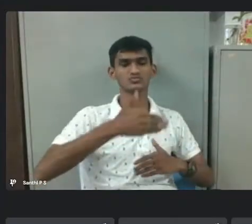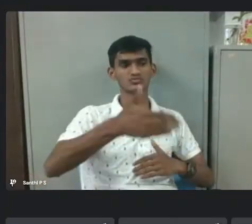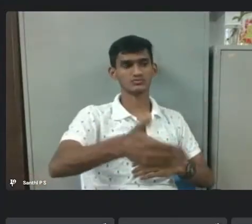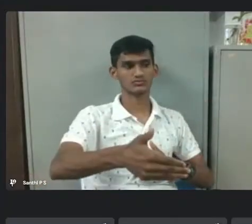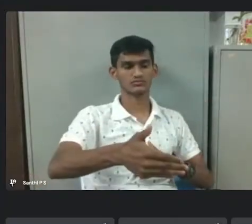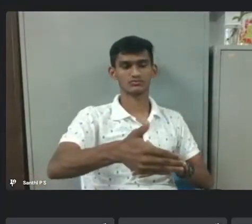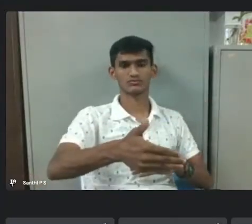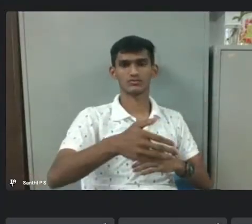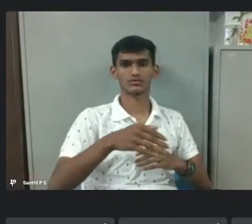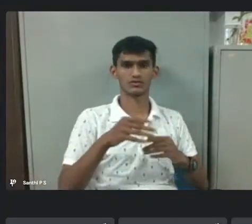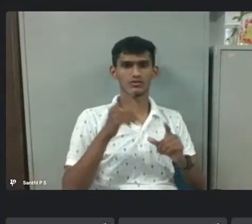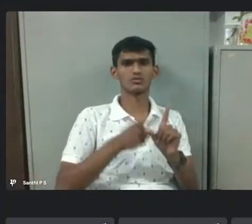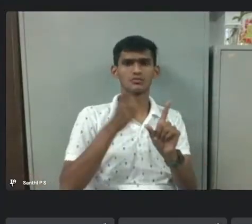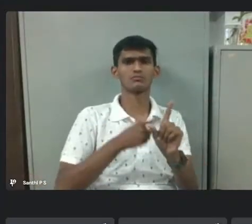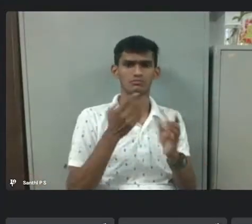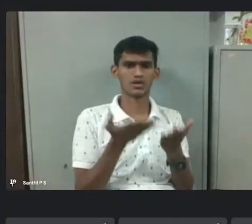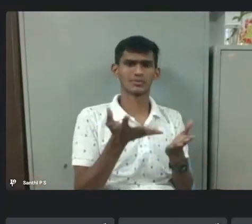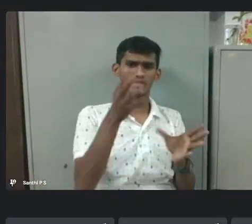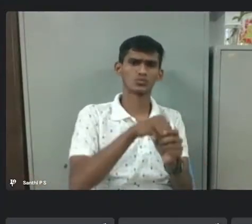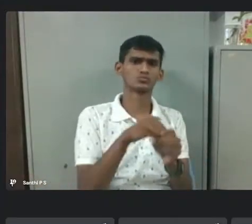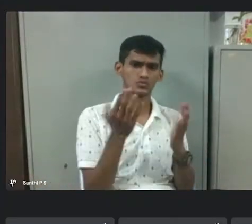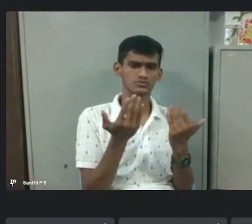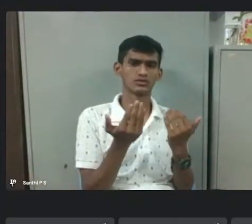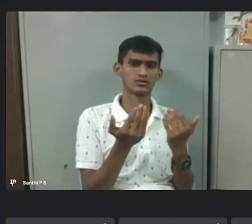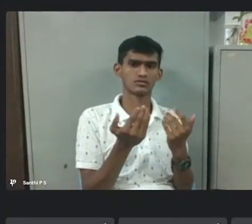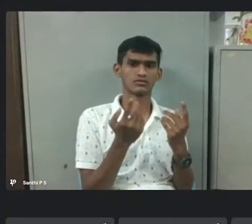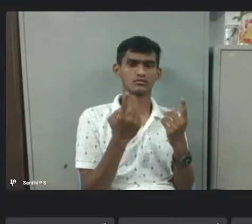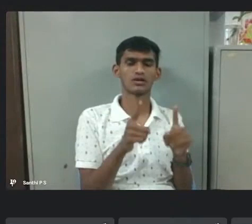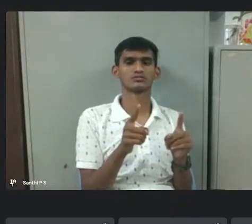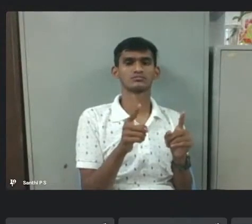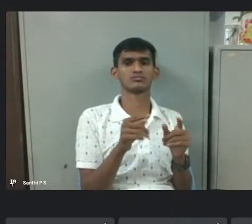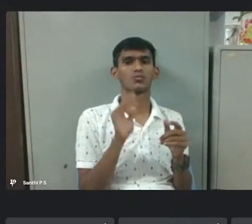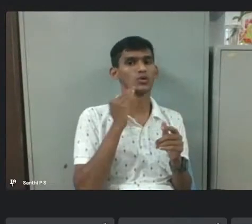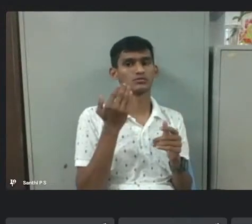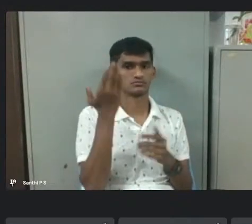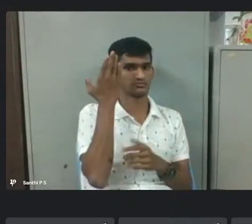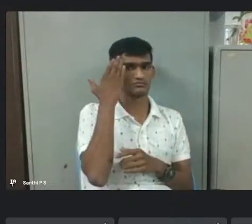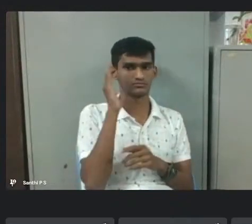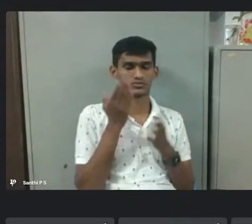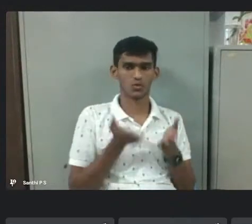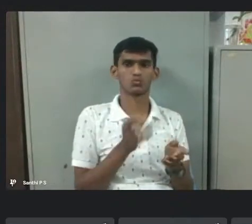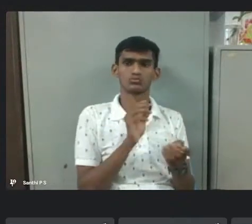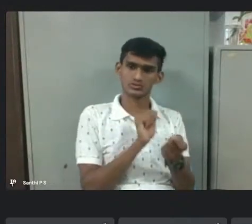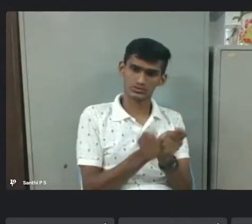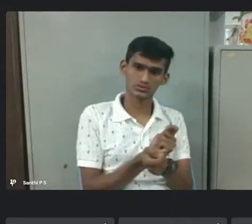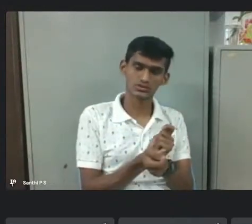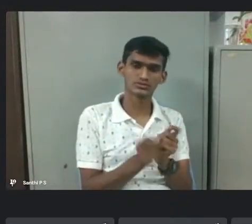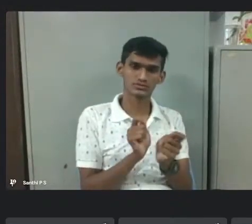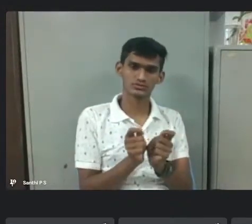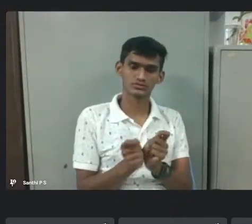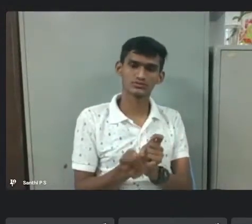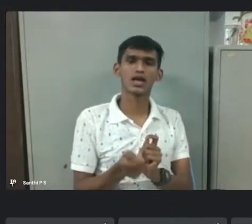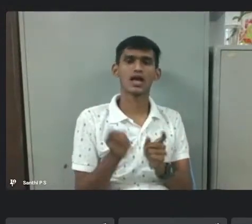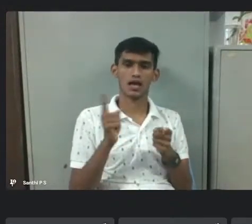വരാനിരിക്കുന്ന വർഷങ്ങളിൽ ഇതെല്ലാം വരും. എപ്പോൾ എന്നുള്ളത് സാധ്യം, പക്ഷെ ഒരു മാറ്റം വന്നുകൊണ്ടിരിക്കുന്നുണ്ട്, വരും